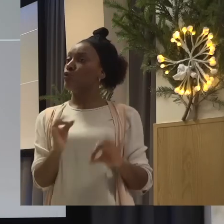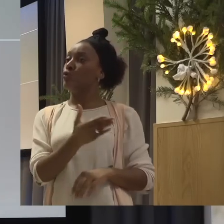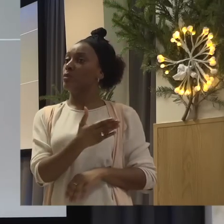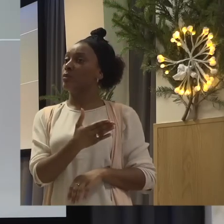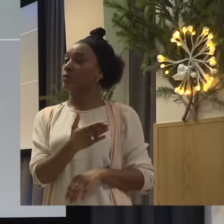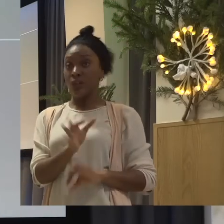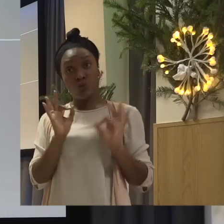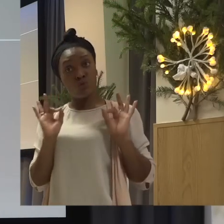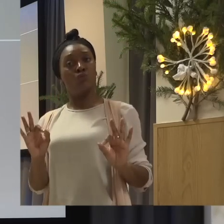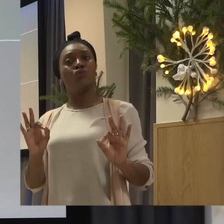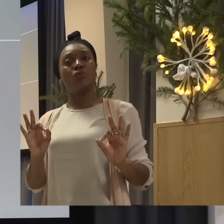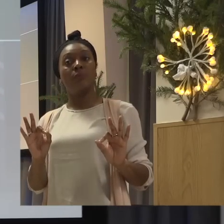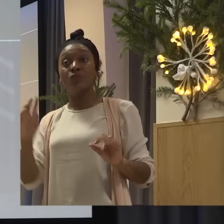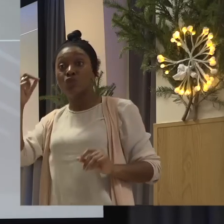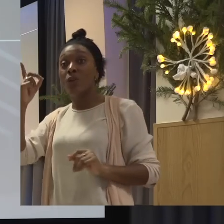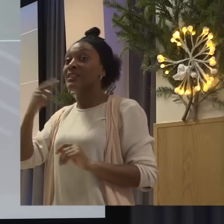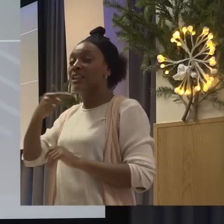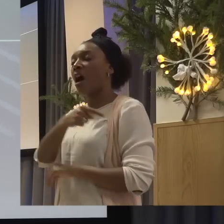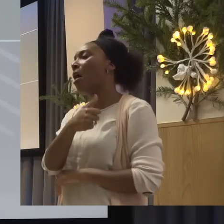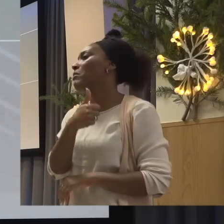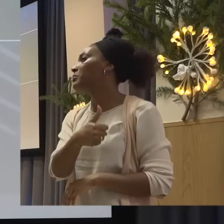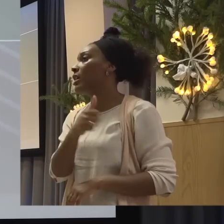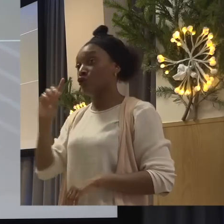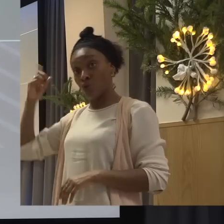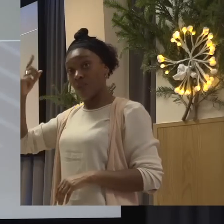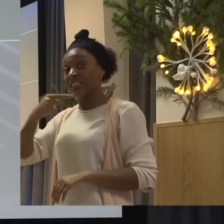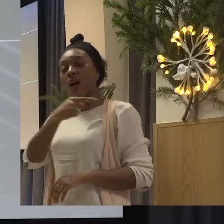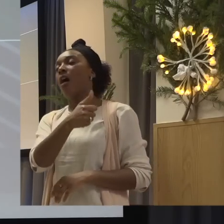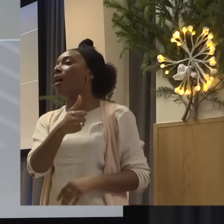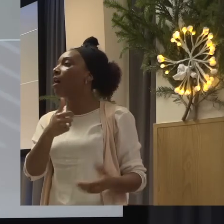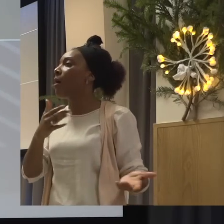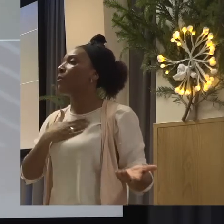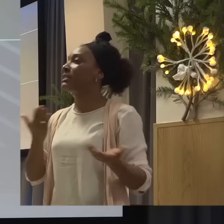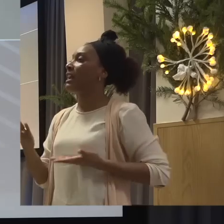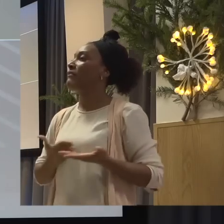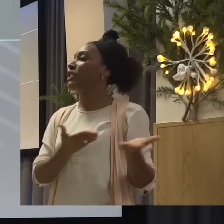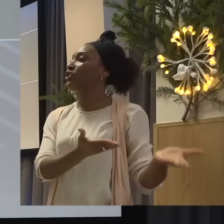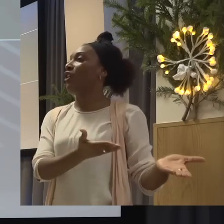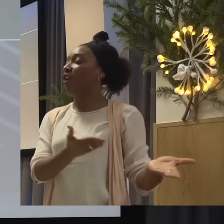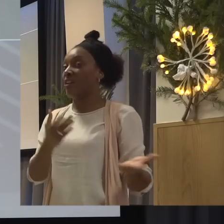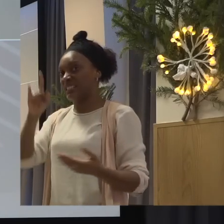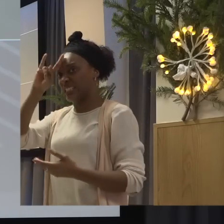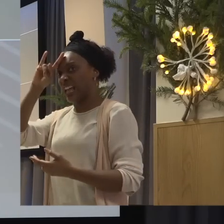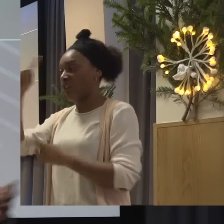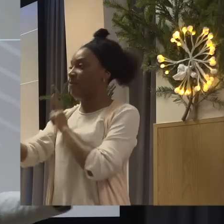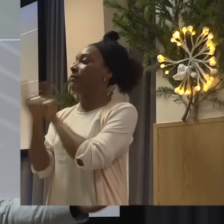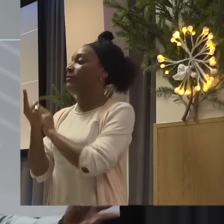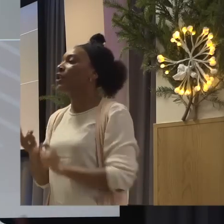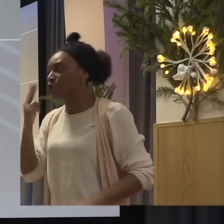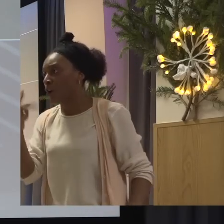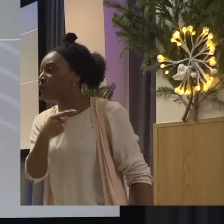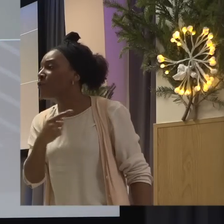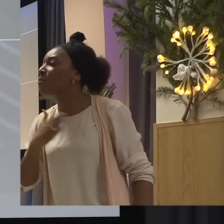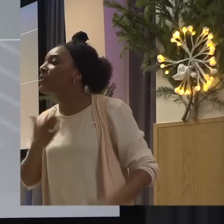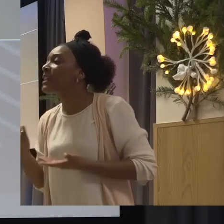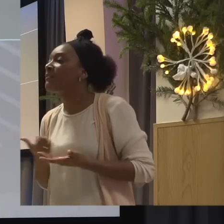terre. Et Dieu vante Job. Dieu va exposer la vie de Job devant Satan pour dire « As-tu vu mon serviteur